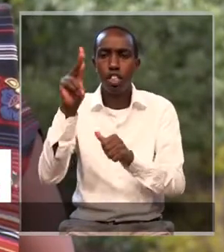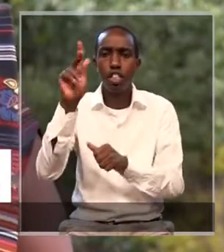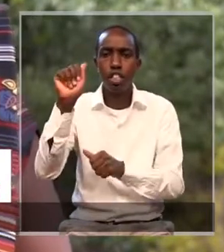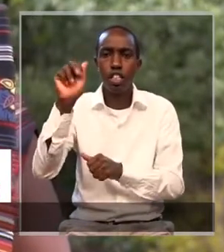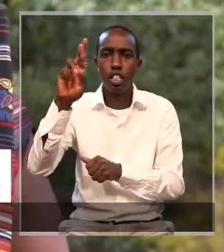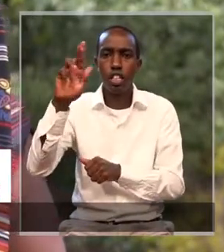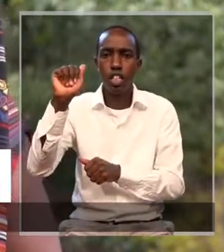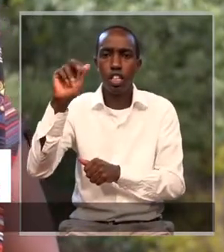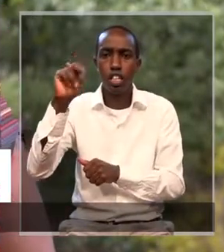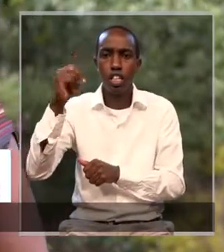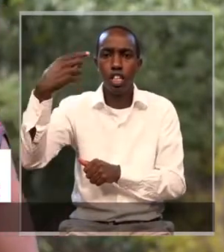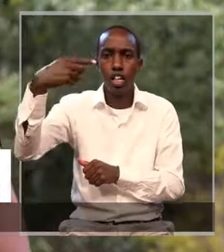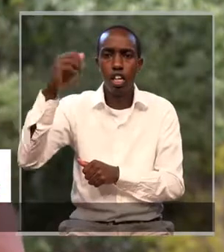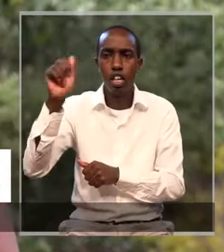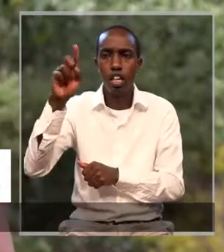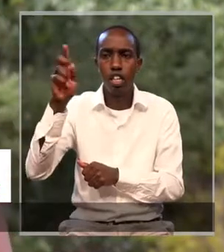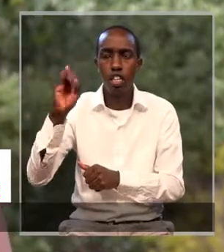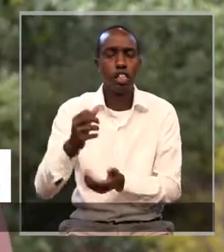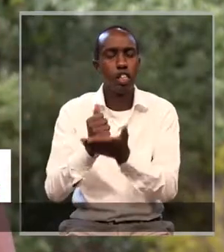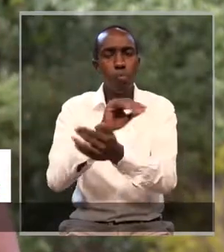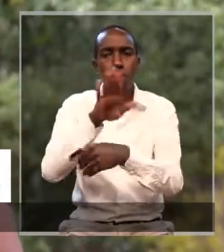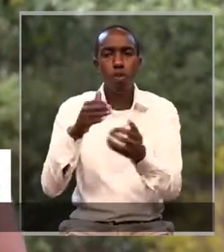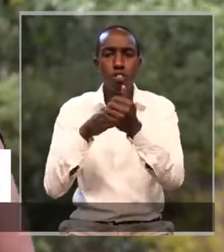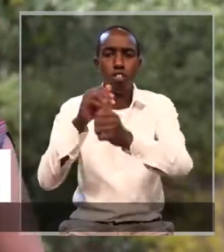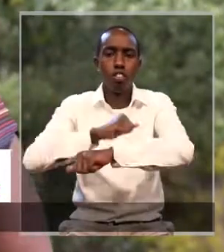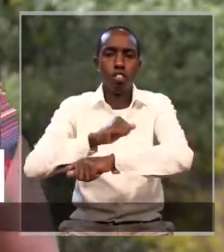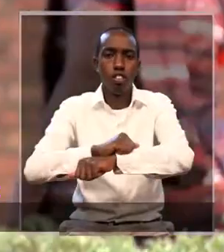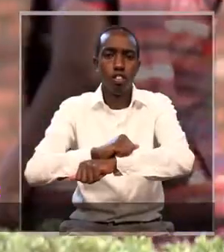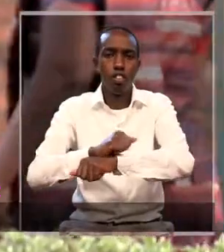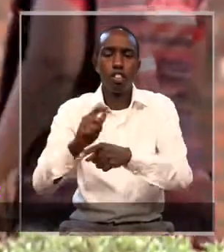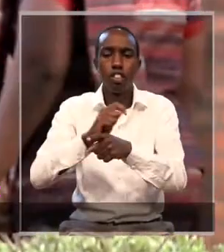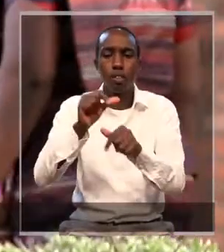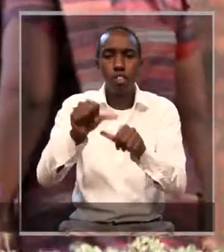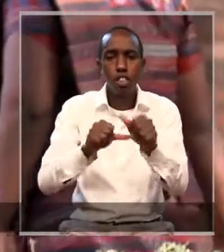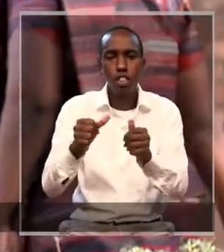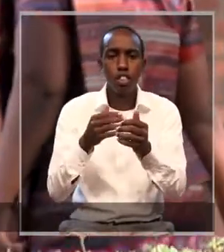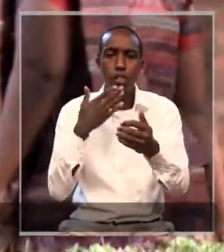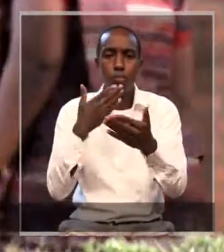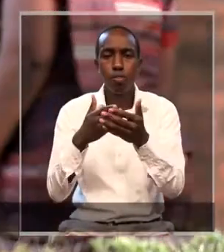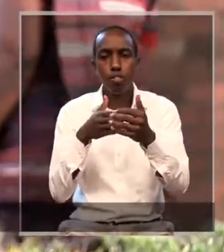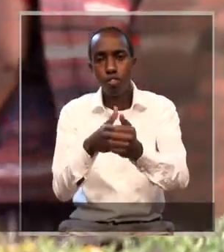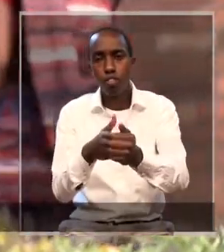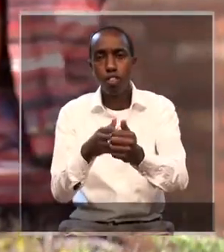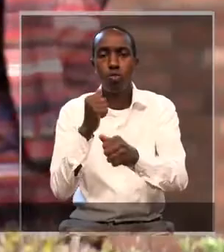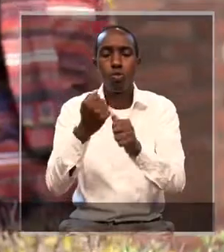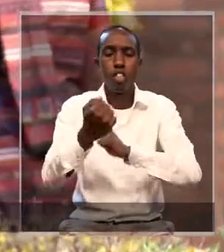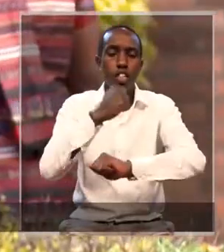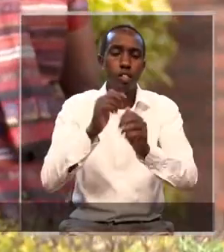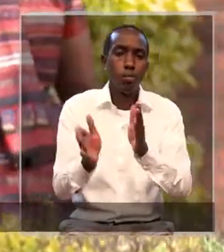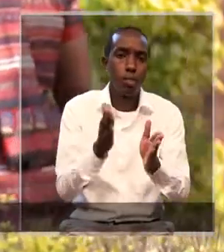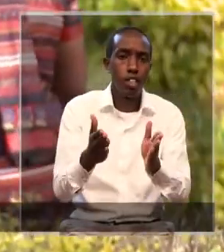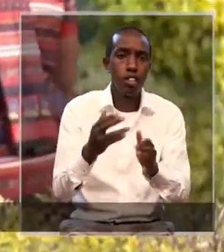Karangazi bahuguye aba headmasters bose baduhugura mu miyoborere myiza gukora action